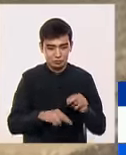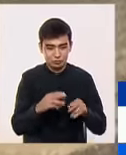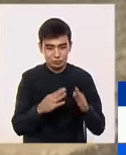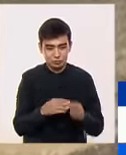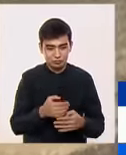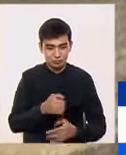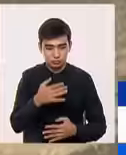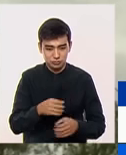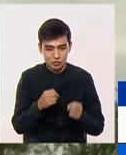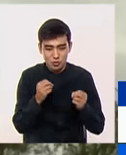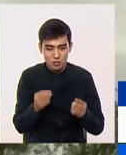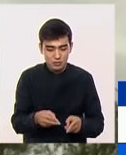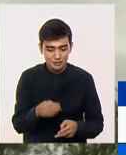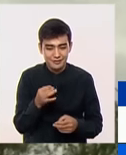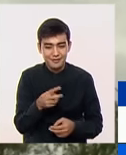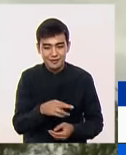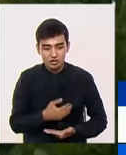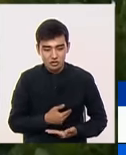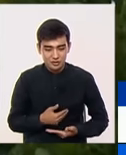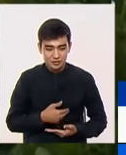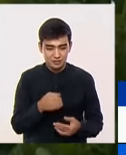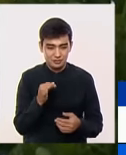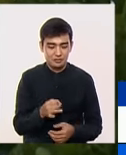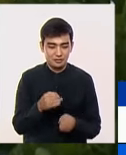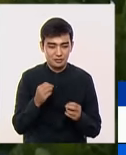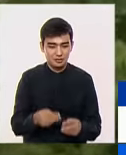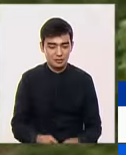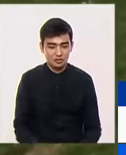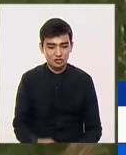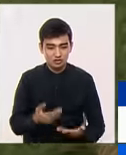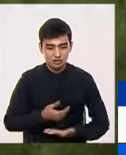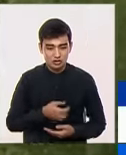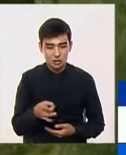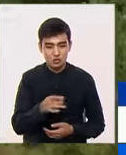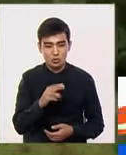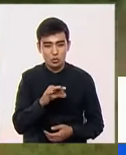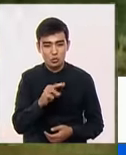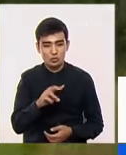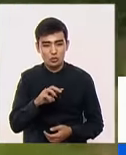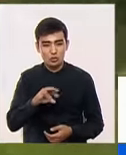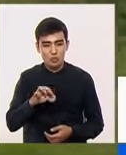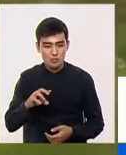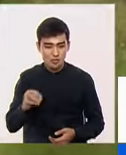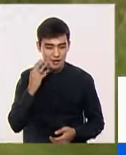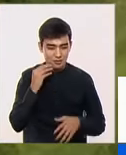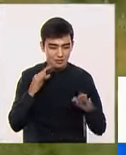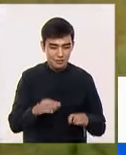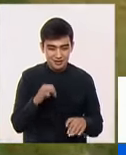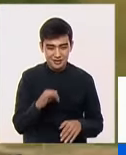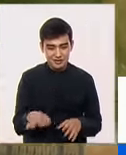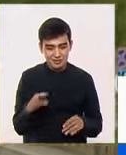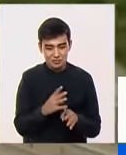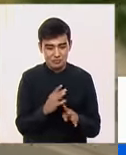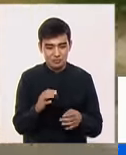бруса опасность для жизни потенциальная жители микрорайона круг тебе в алматы возмущены очередной